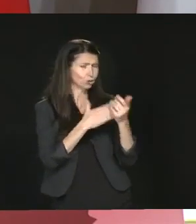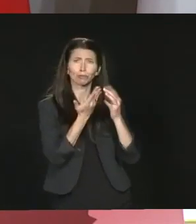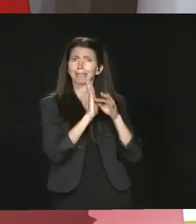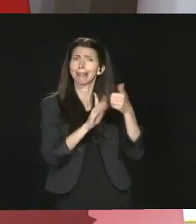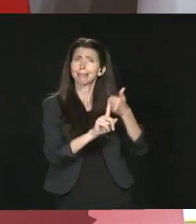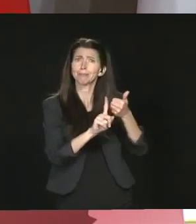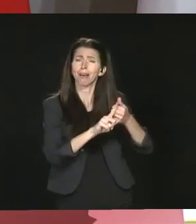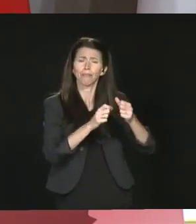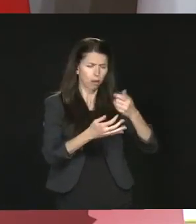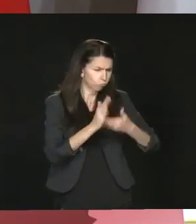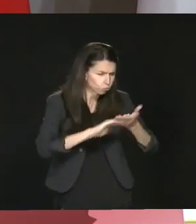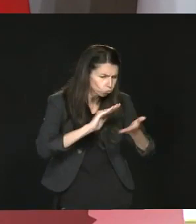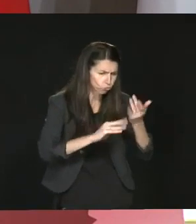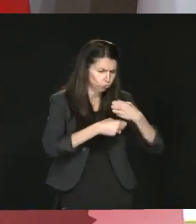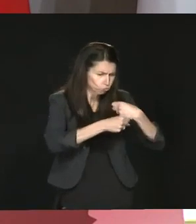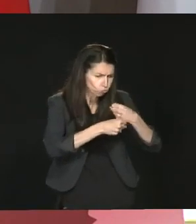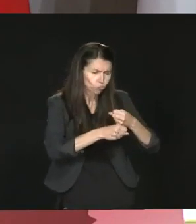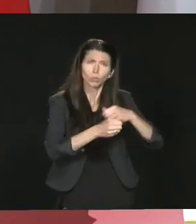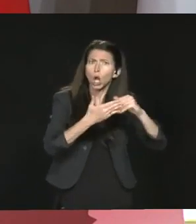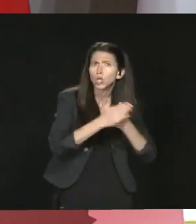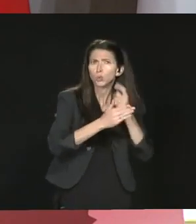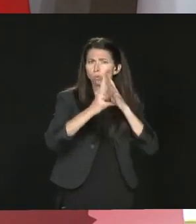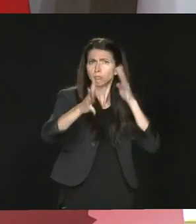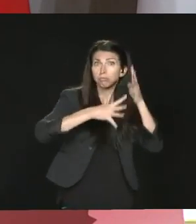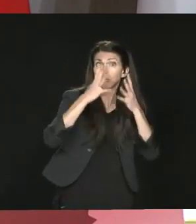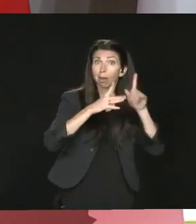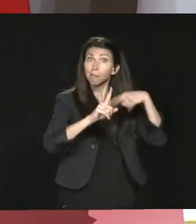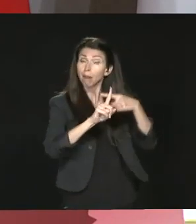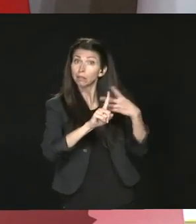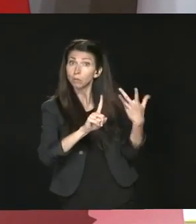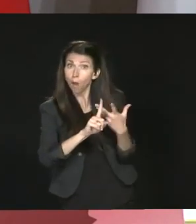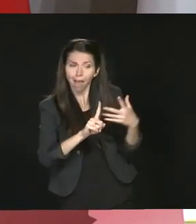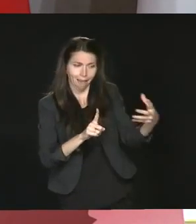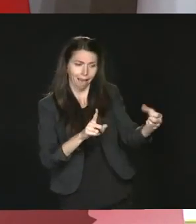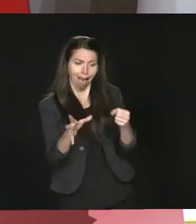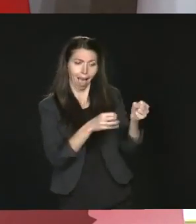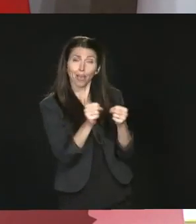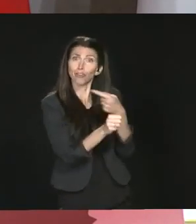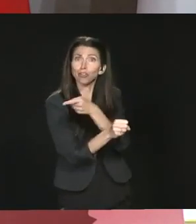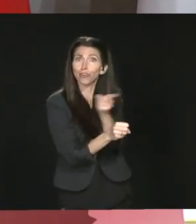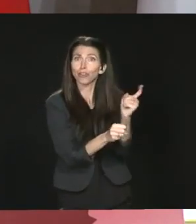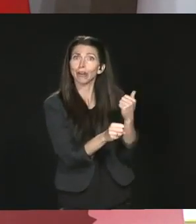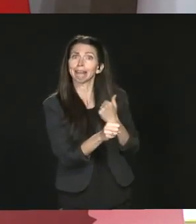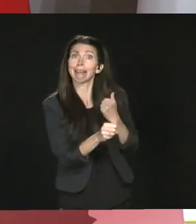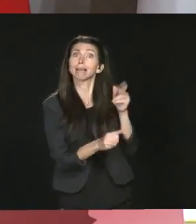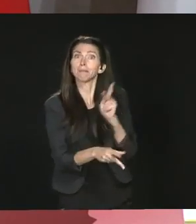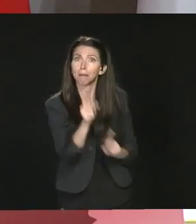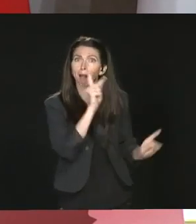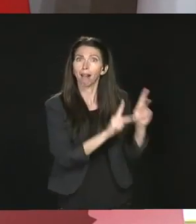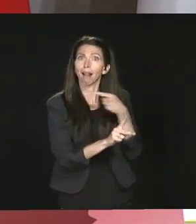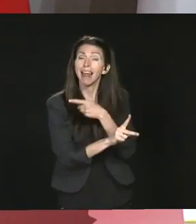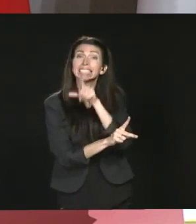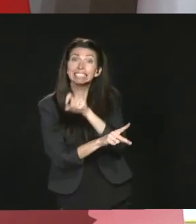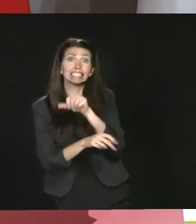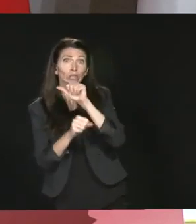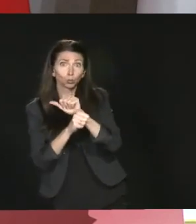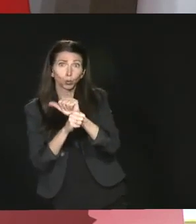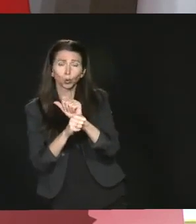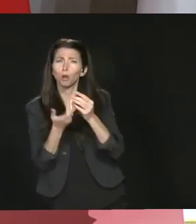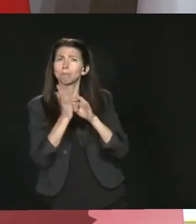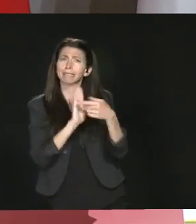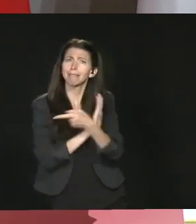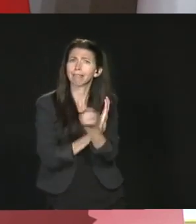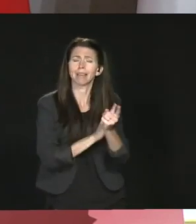Their contribution is proving to be essential in fighting COVID-19. Par